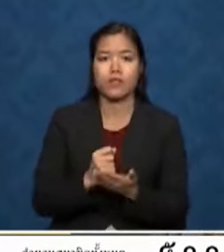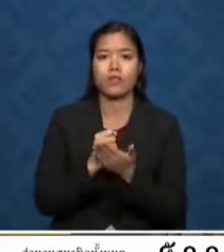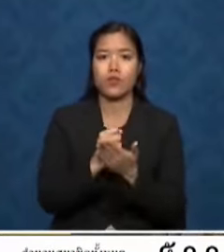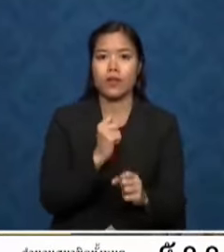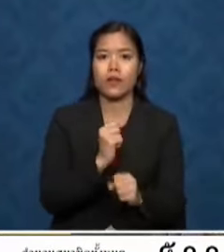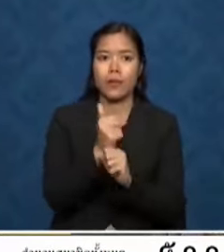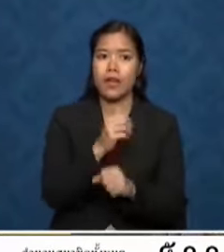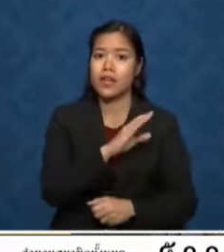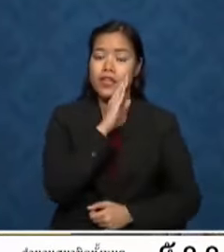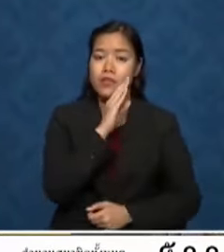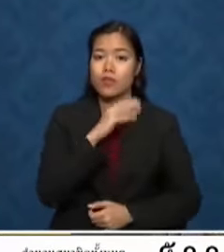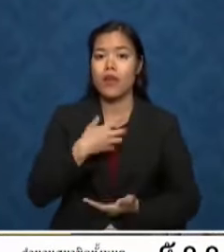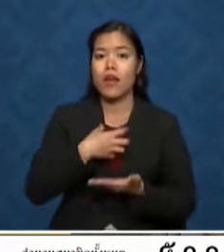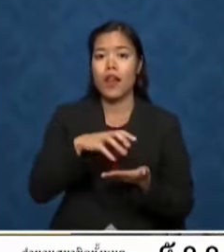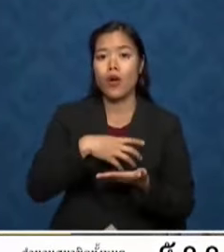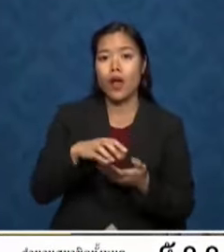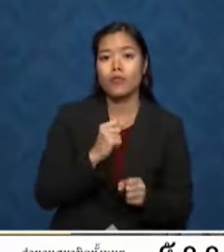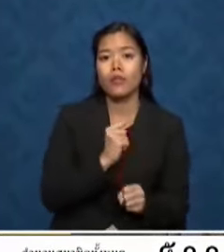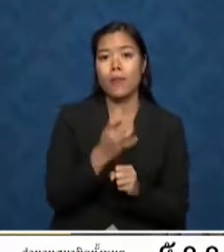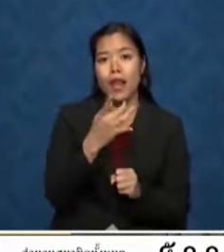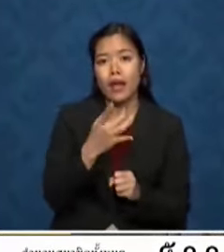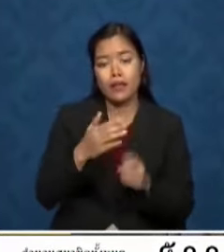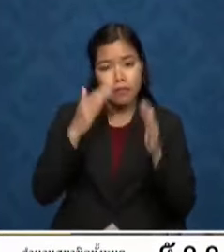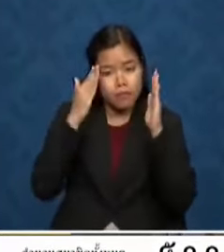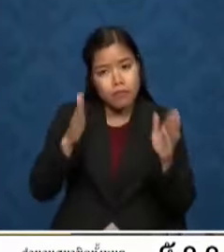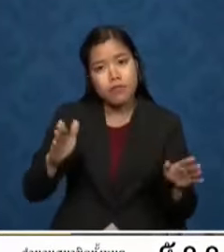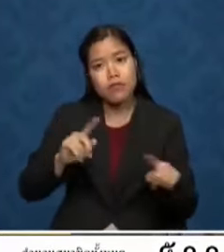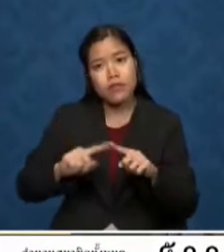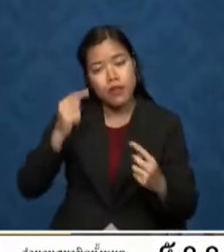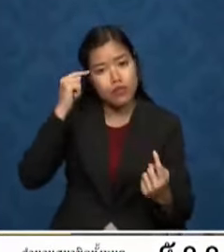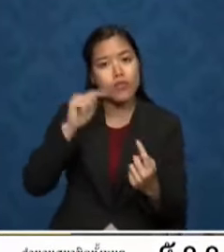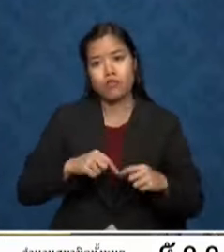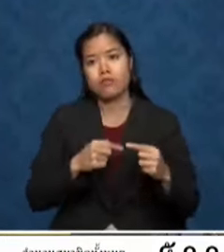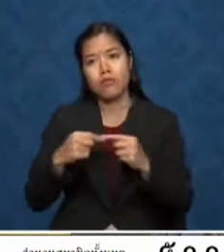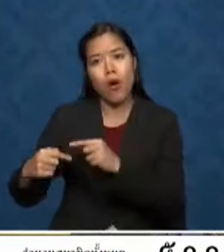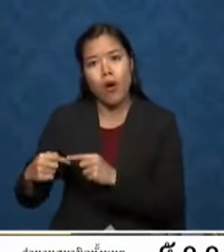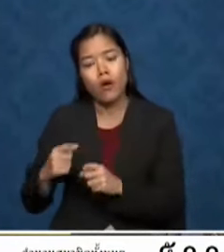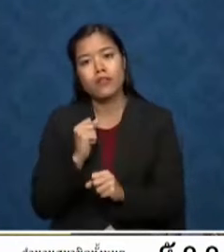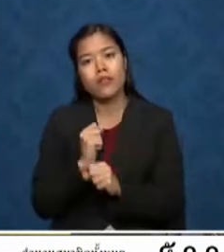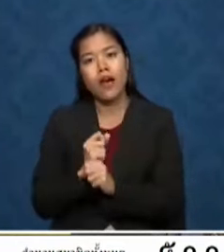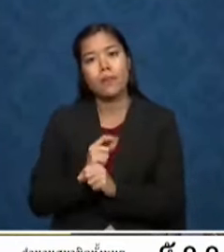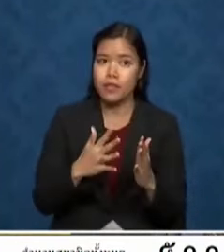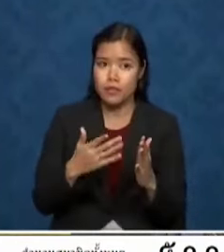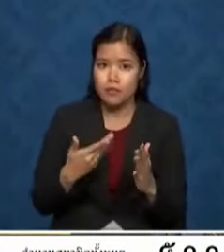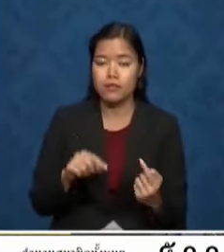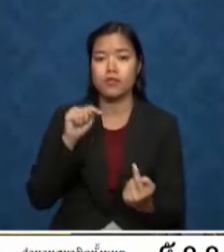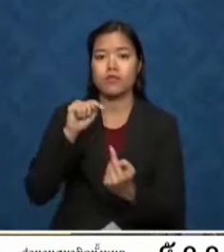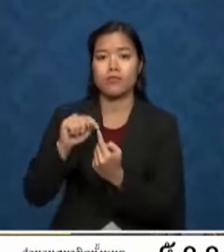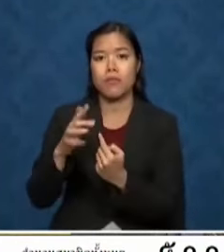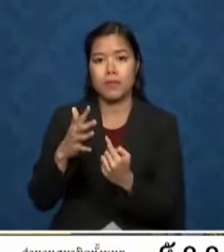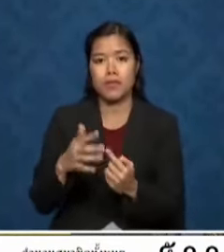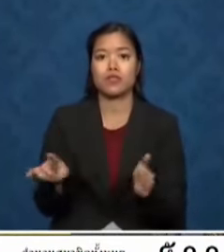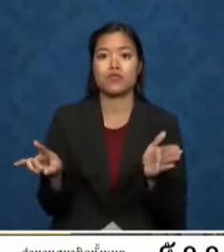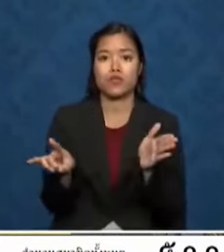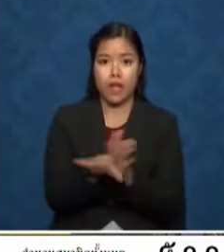อะไรเนี่ยแต่ถ้าเกิดพูดลอยๆไปเรื่อยๆนะครับว่าอยากจะมีวิสัยทัศน์อย่างงู้นอย่างนี้เนี่ยมันก็ยากที่จะทำให้เกิดผลลัพธ์ได้จริงๆอันสุด